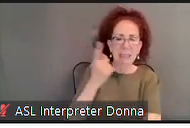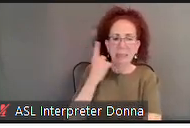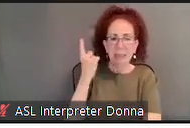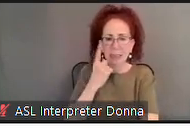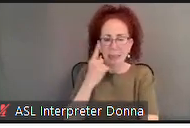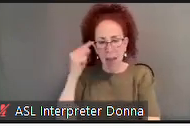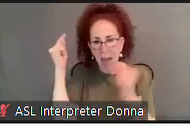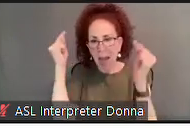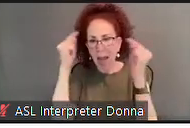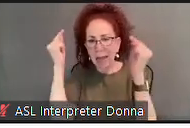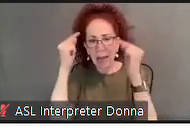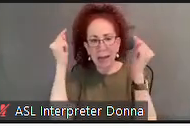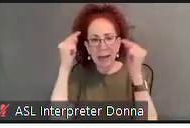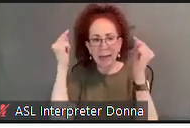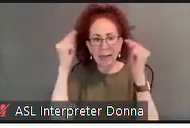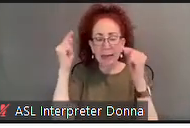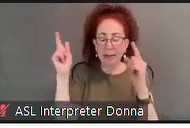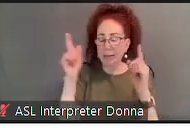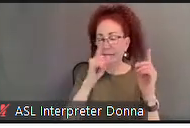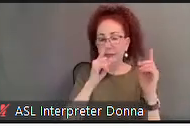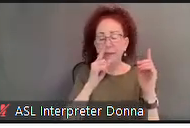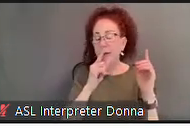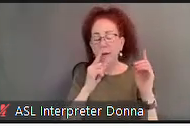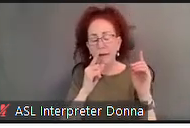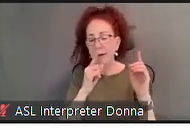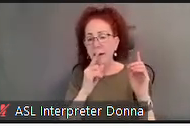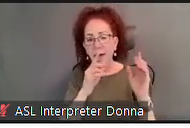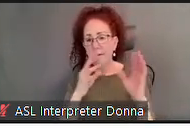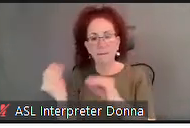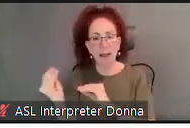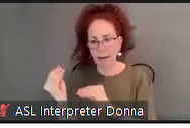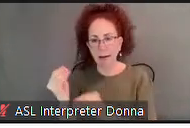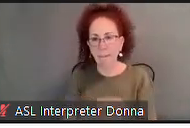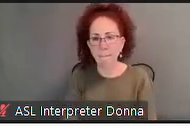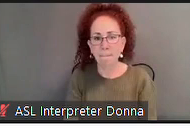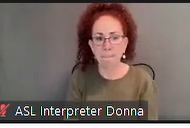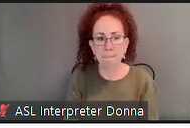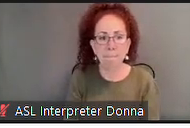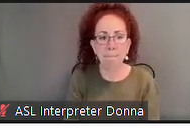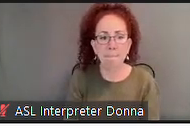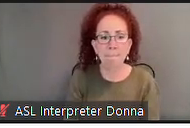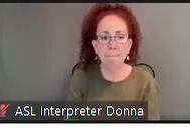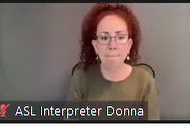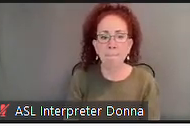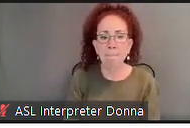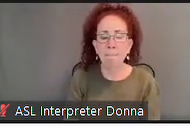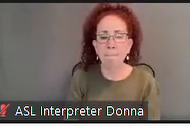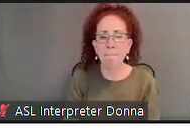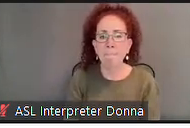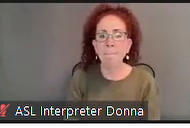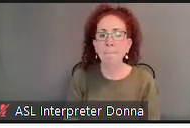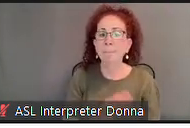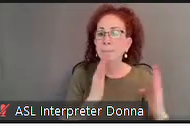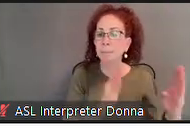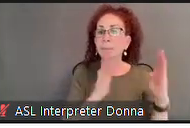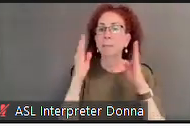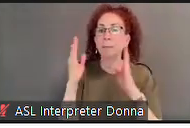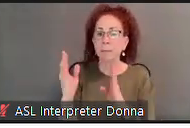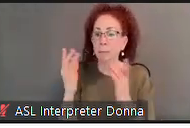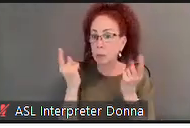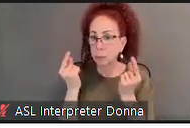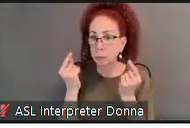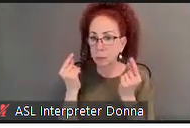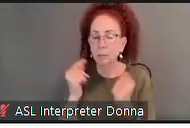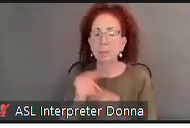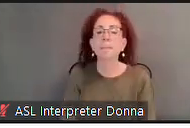如果感觉到累、疲惫、头昏、头晕、头疼，甚至说会有昏厥的这种